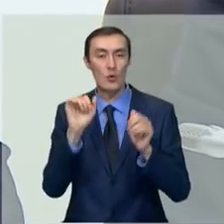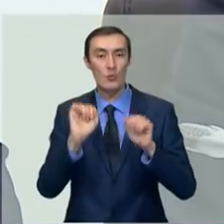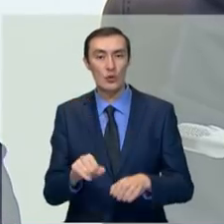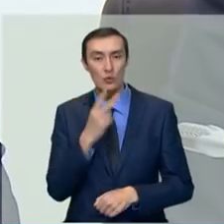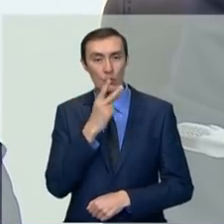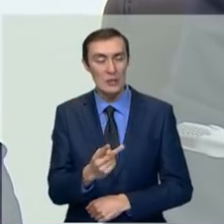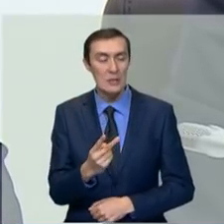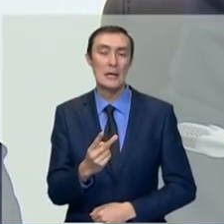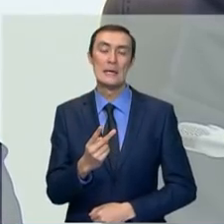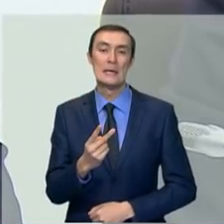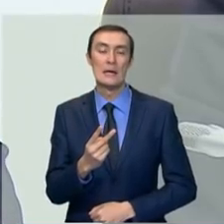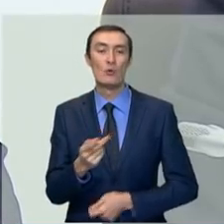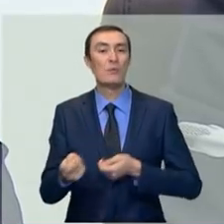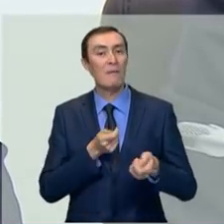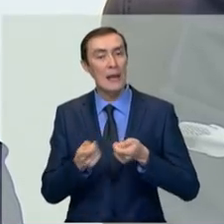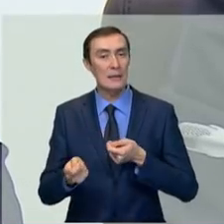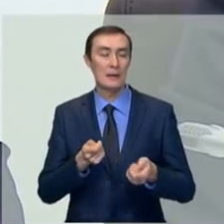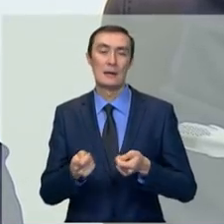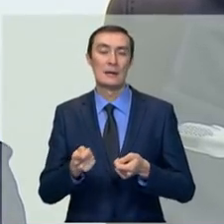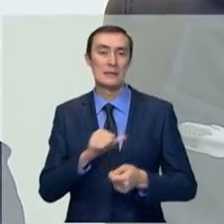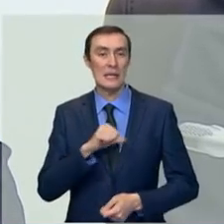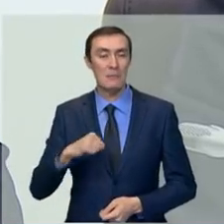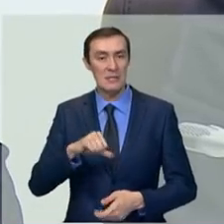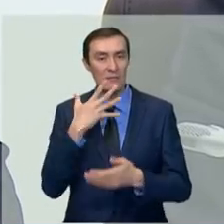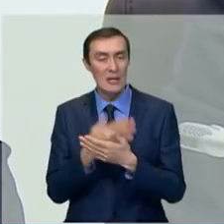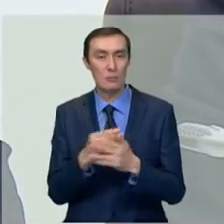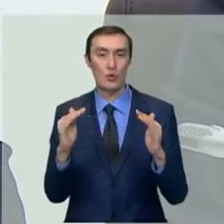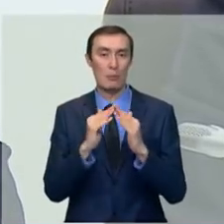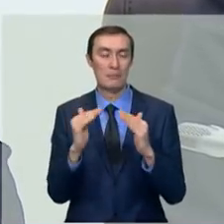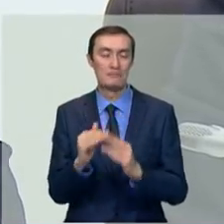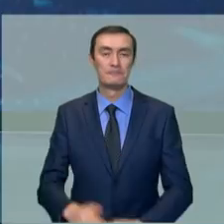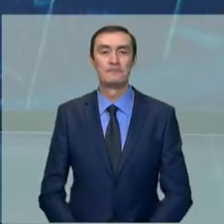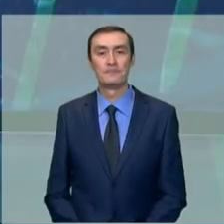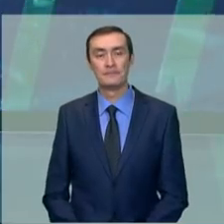иметь возможность управлять своим домом.